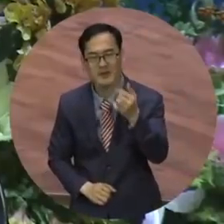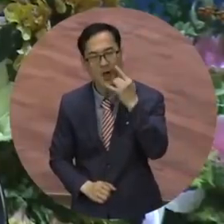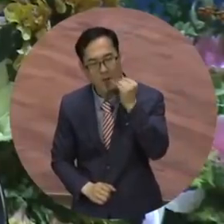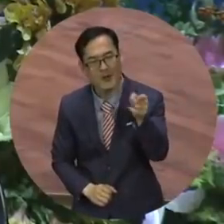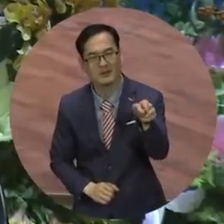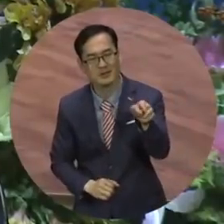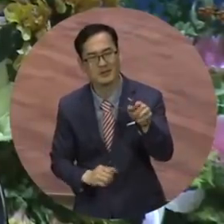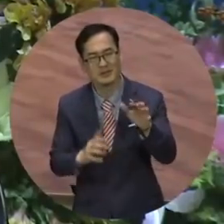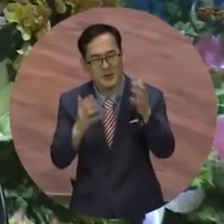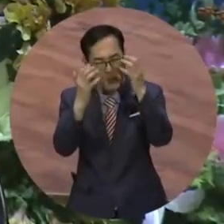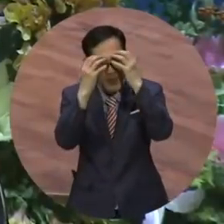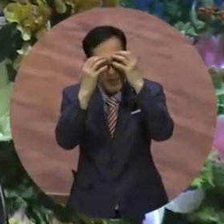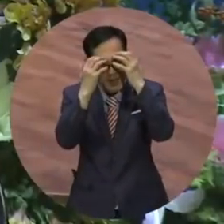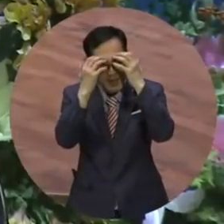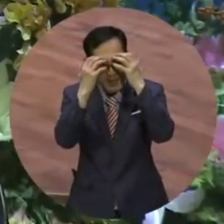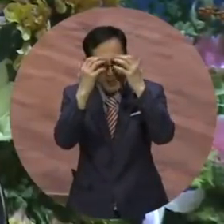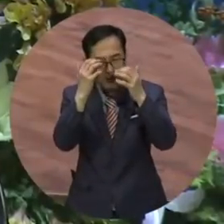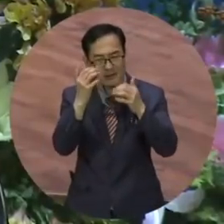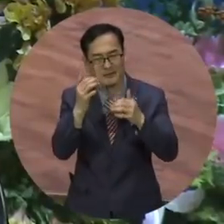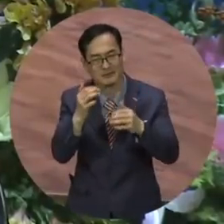고생 끝나고 천국으로 가셨다.